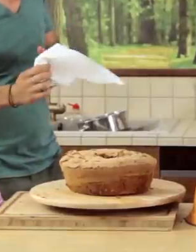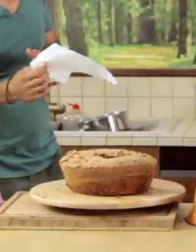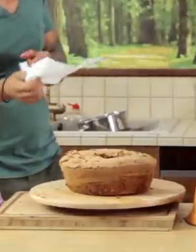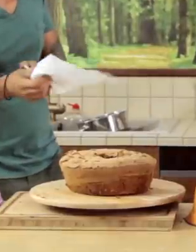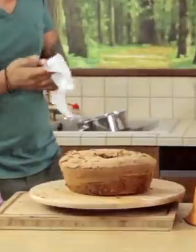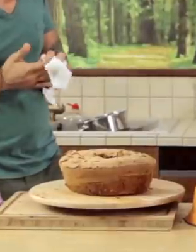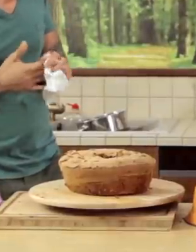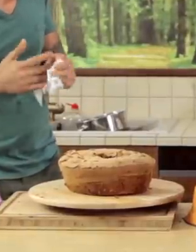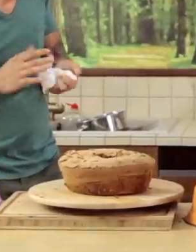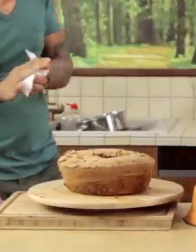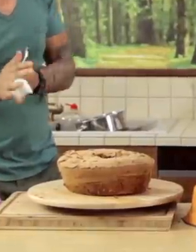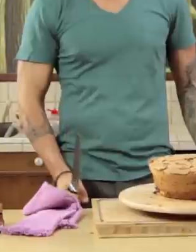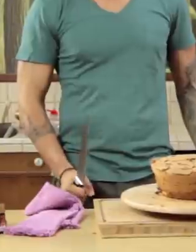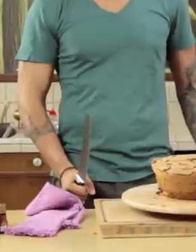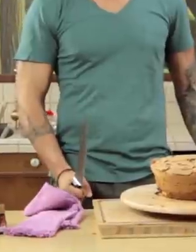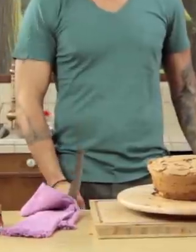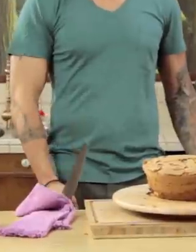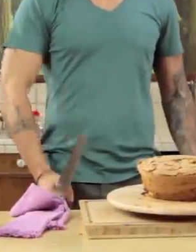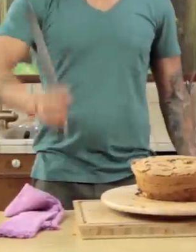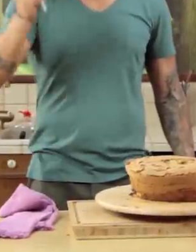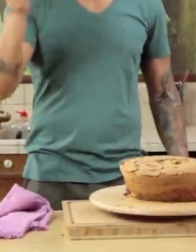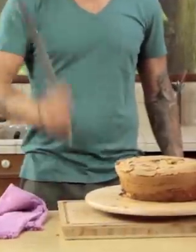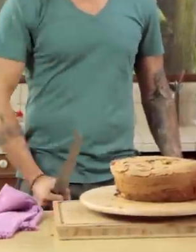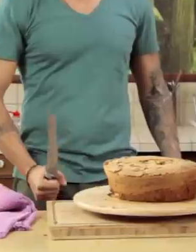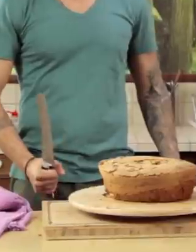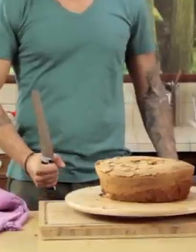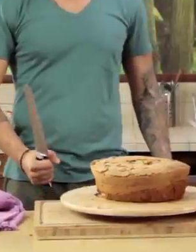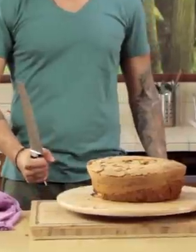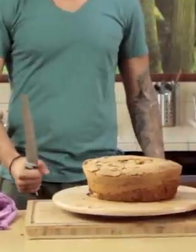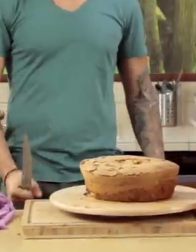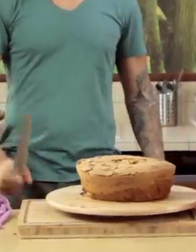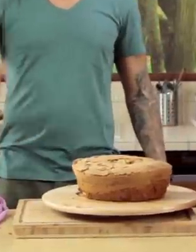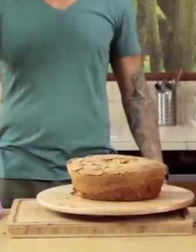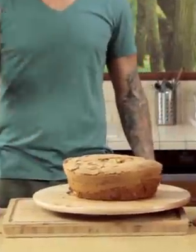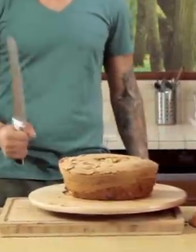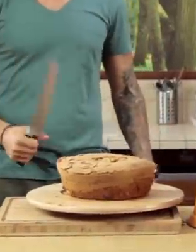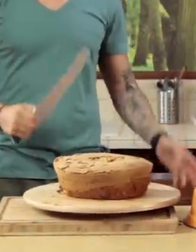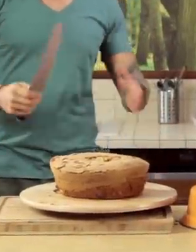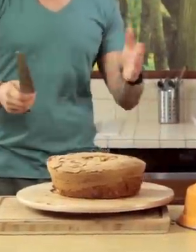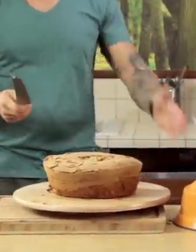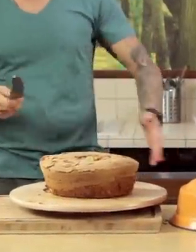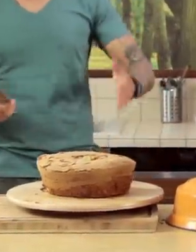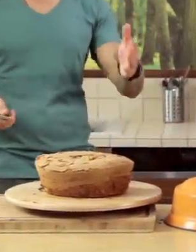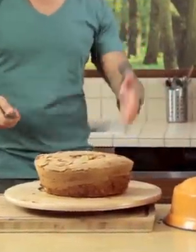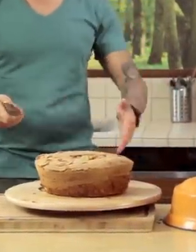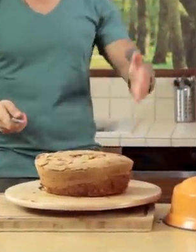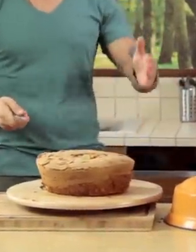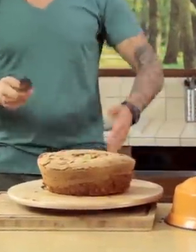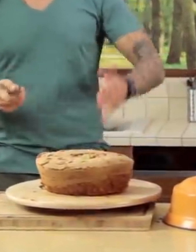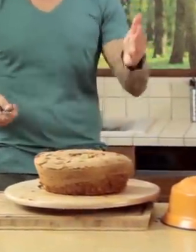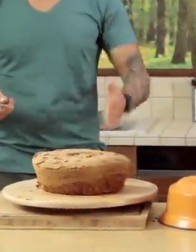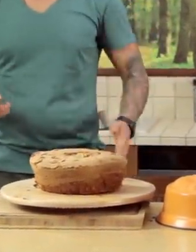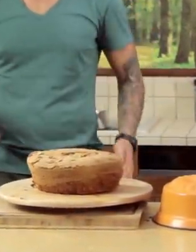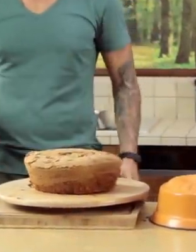Ωραία. Ωραία. Αλλά επειδή εδώ πέρα έχουμε μία εκπομπή και πρέπει οπωσδήποτε να κάνουμε σοβαρά πράγματα και έτσι